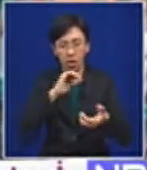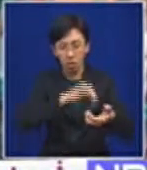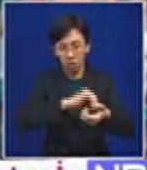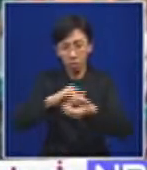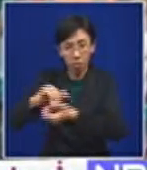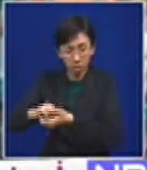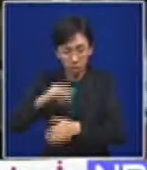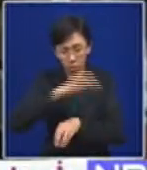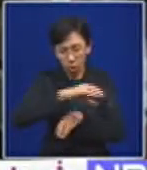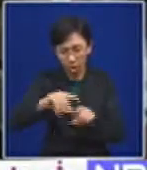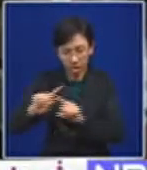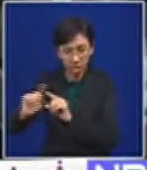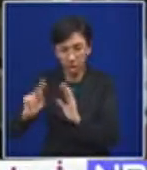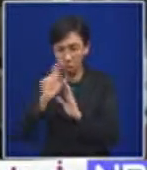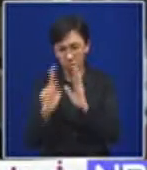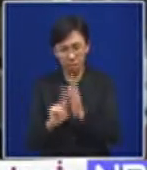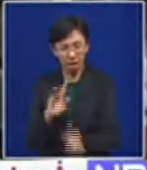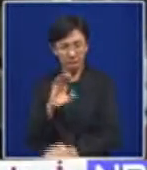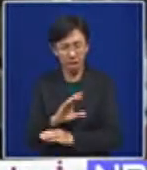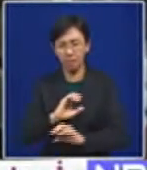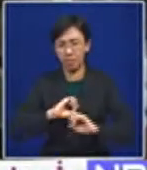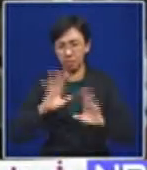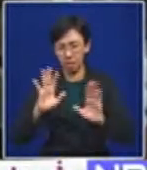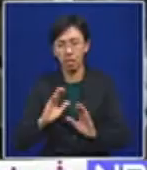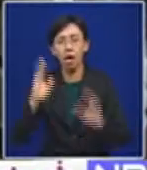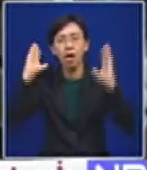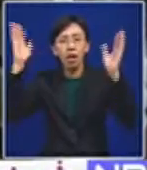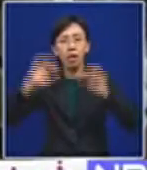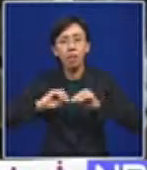การบังคับใช้กฎหมายโดยต้องประชาสัมพันธ์สร้าง